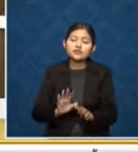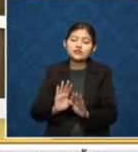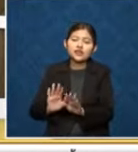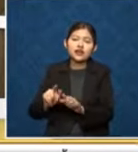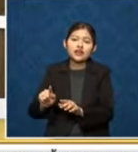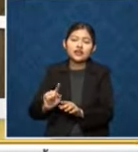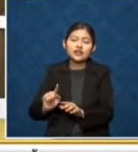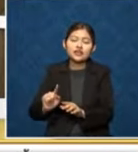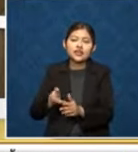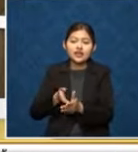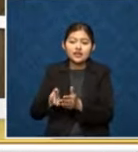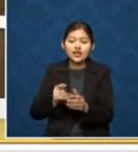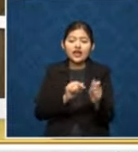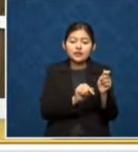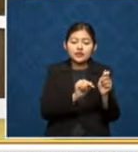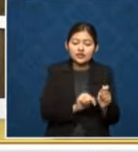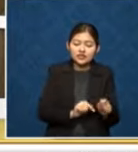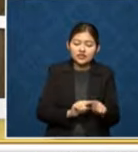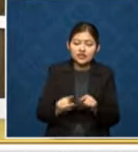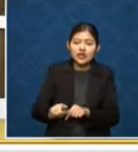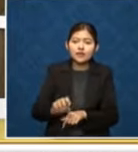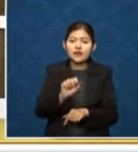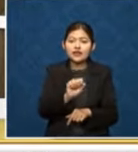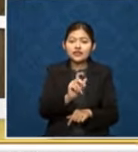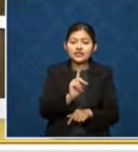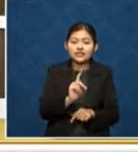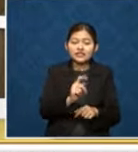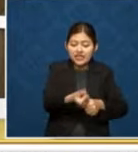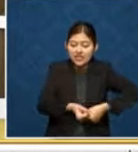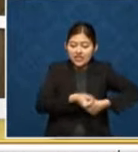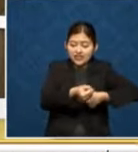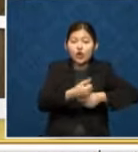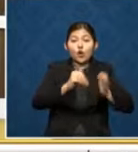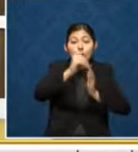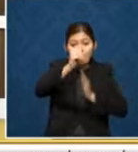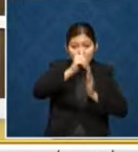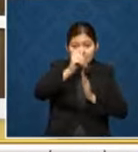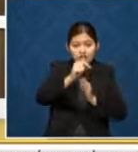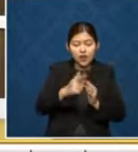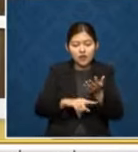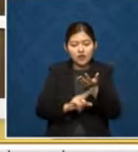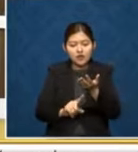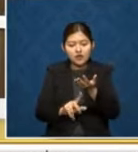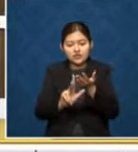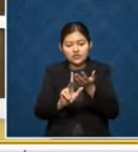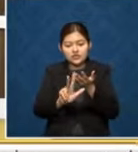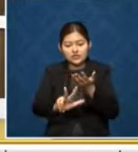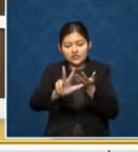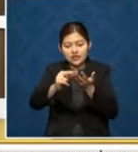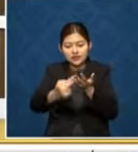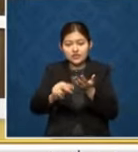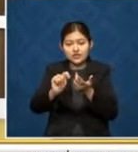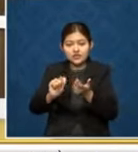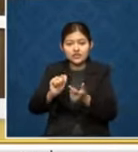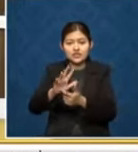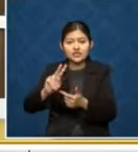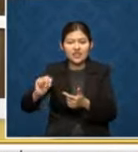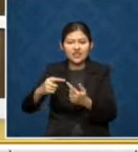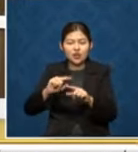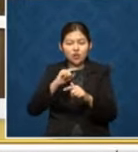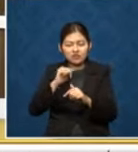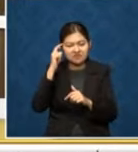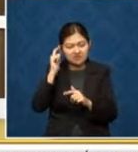ตรแต่ละอำเภอนะครับเป้าหมายที่7จังหวัดภาคเหนือแล้วก็ 30,000 ตันนะครับแต่จริงๆแล้วก็เป็นจำนวนเพียงน้อยนิ